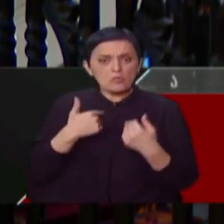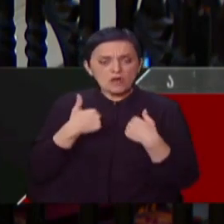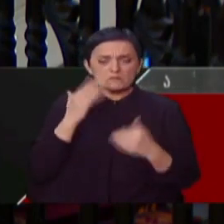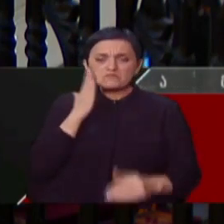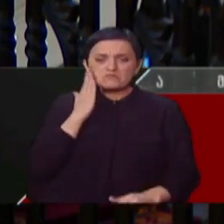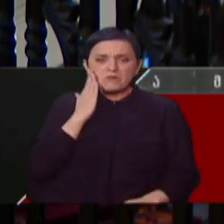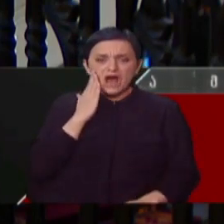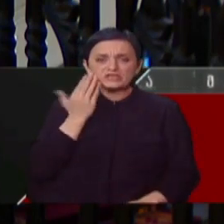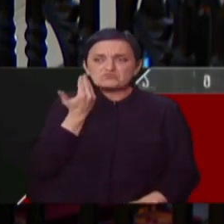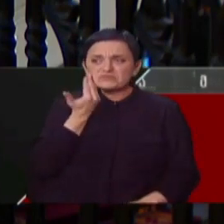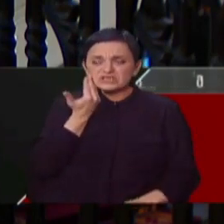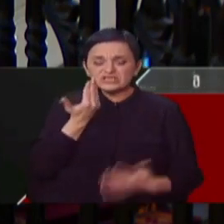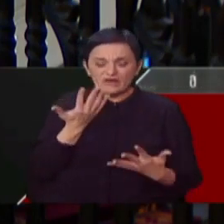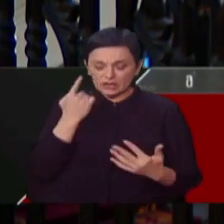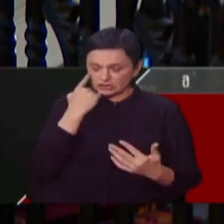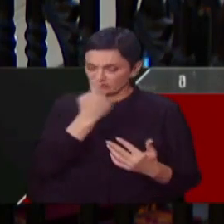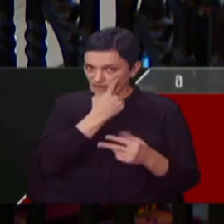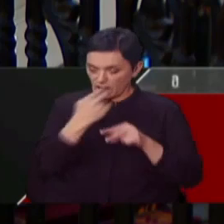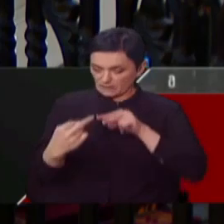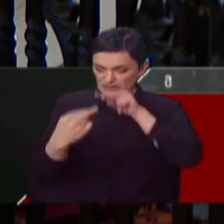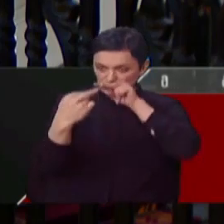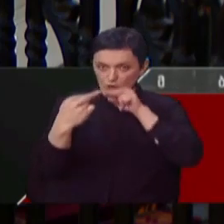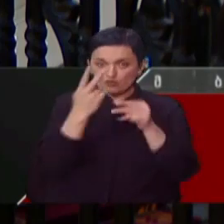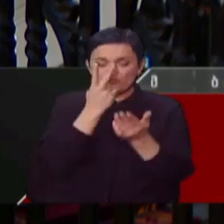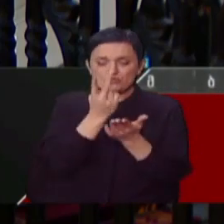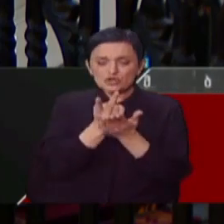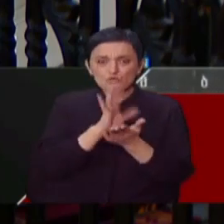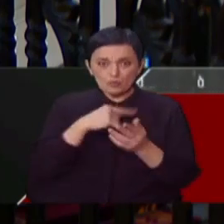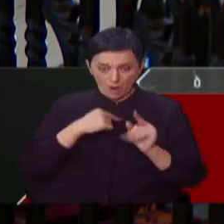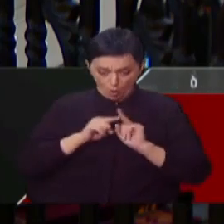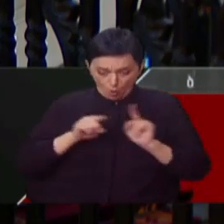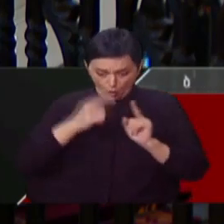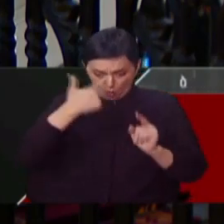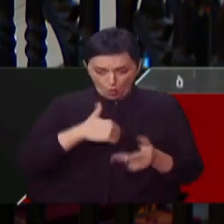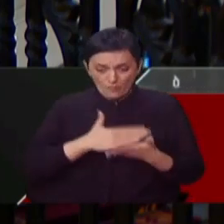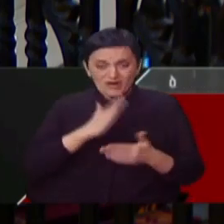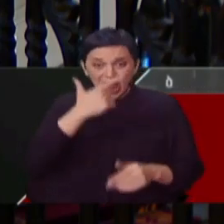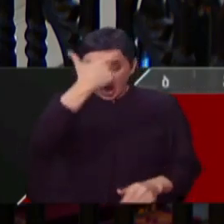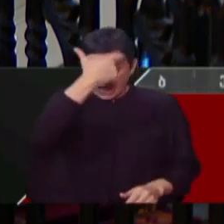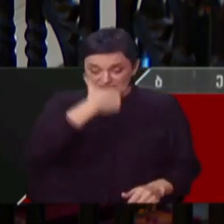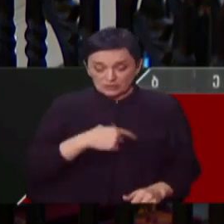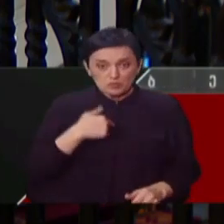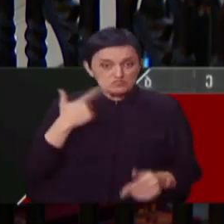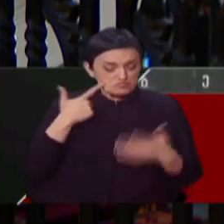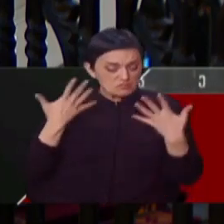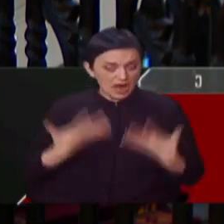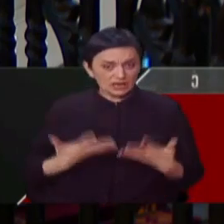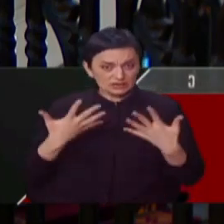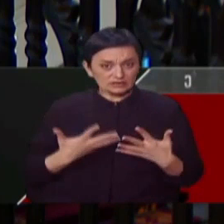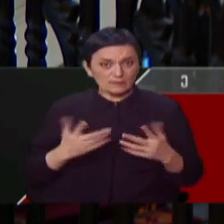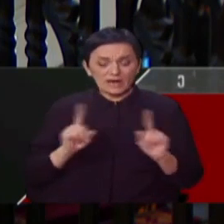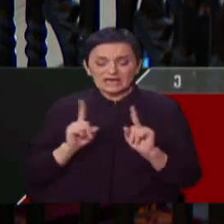მართლა მწვენია თვალების გასწორება ამ ადამიანს. მიუხედავად იმისა, რომ ოპოზიცია ვარ, ადამიანურად მართლა მერიდება ადამიანი.